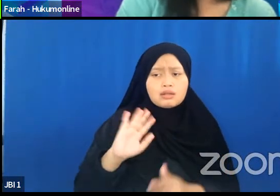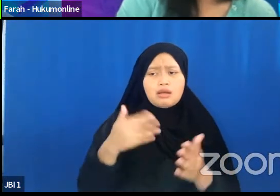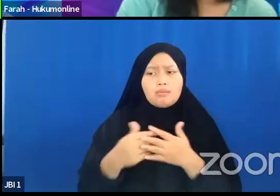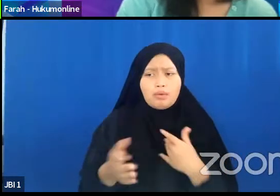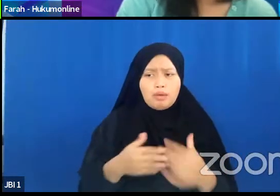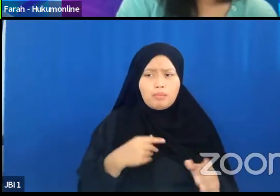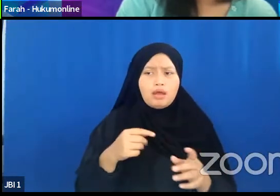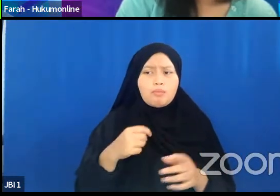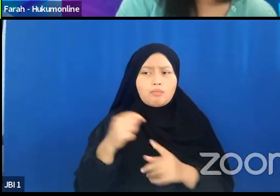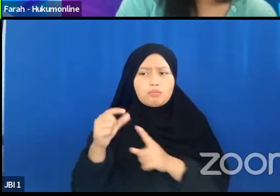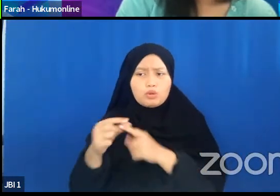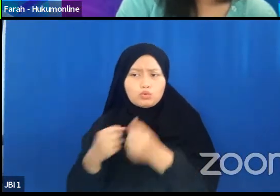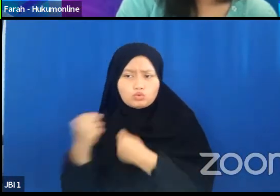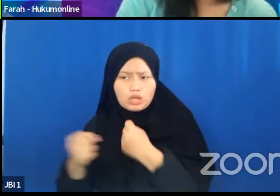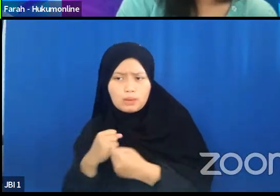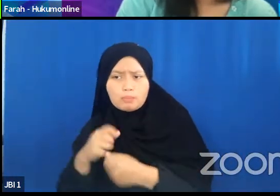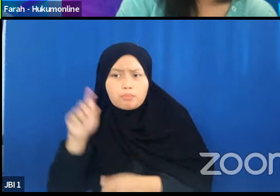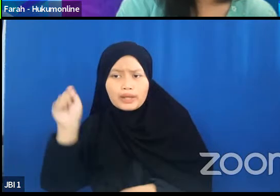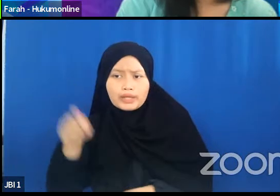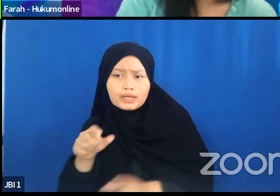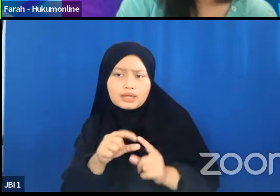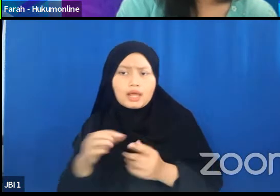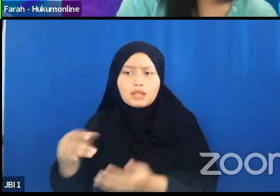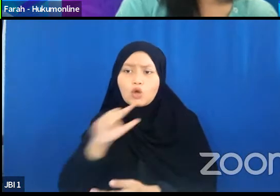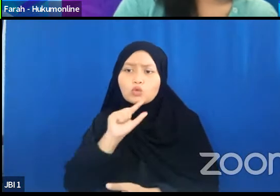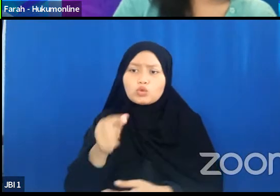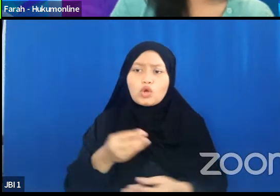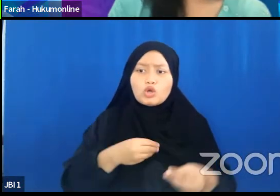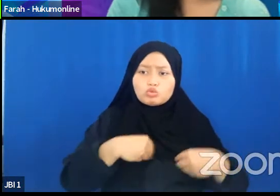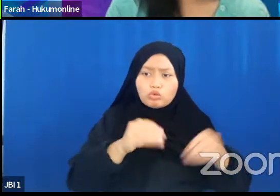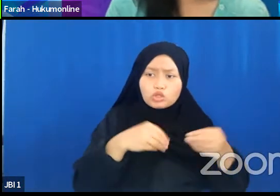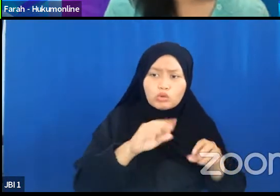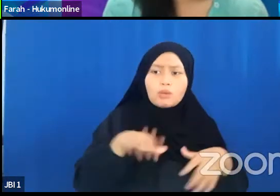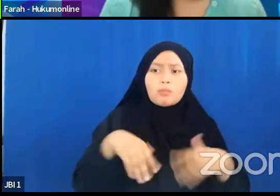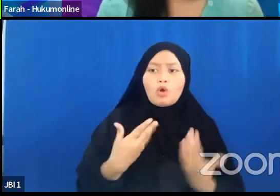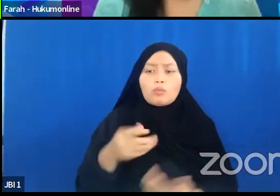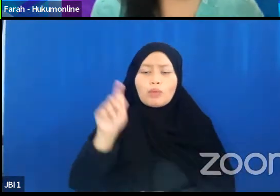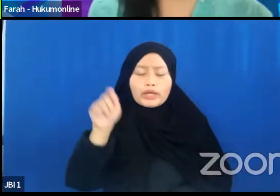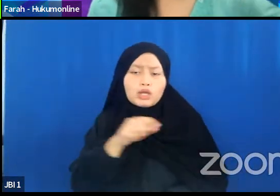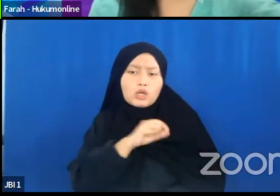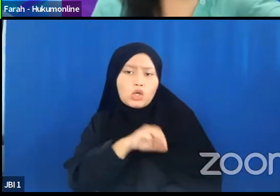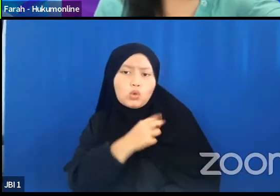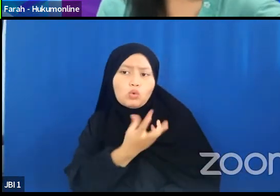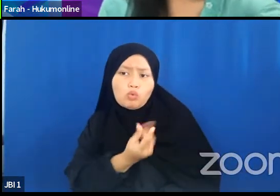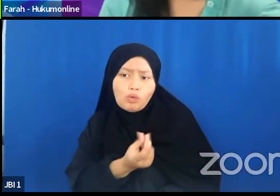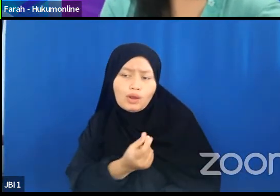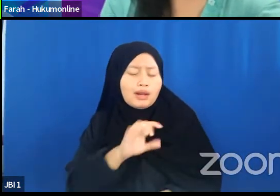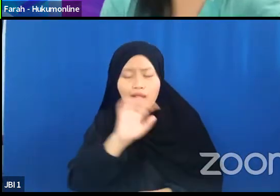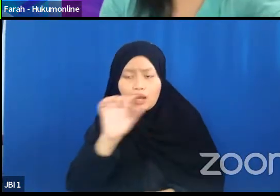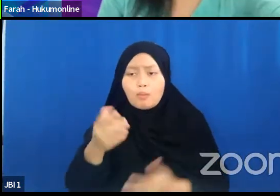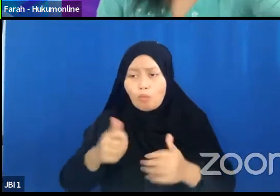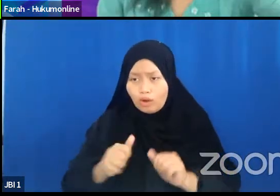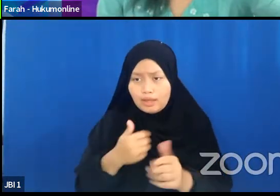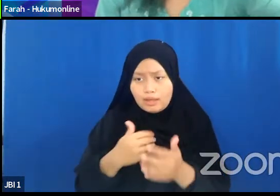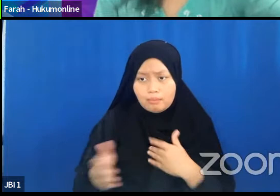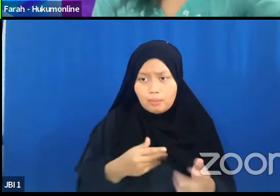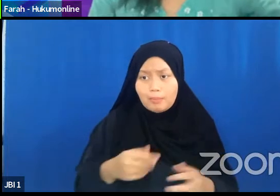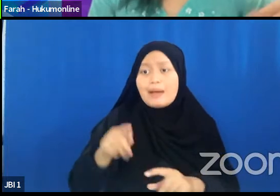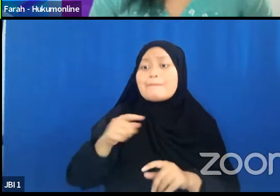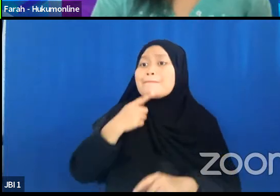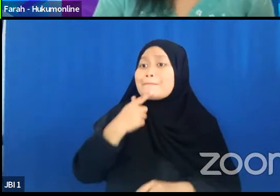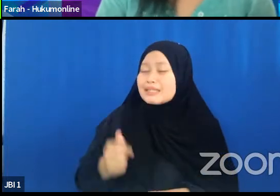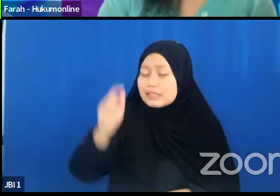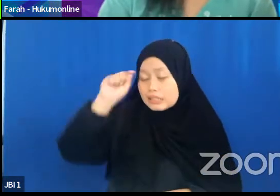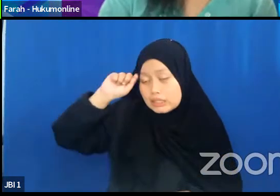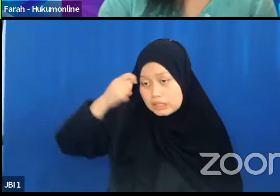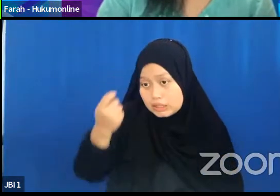untuk komersil modem unitisasi mau diapain nah ini penting juga di sampai yang perlu diingat adalah ketika